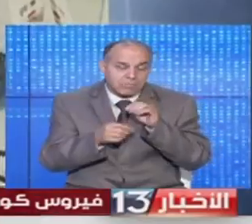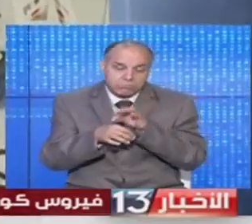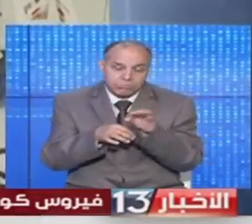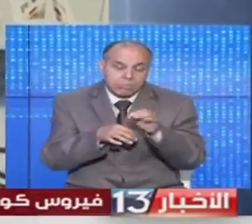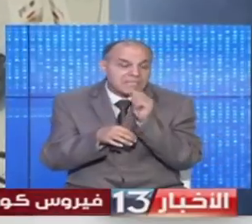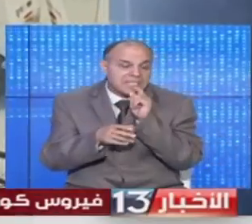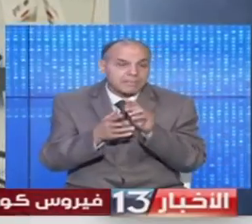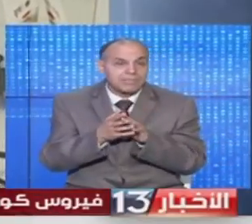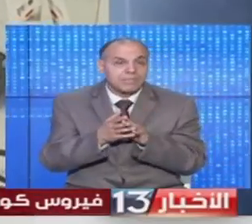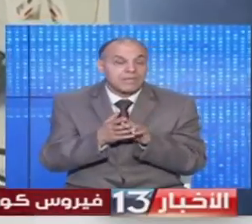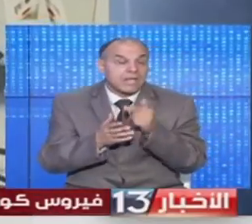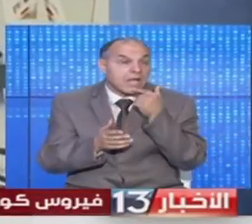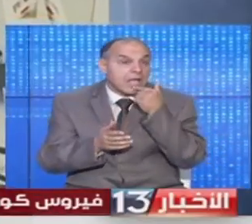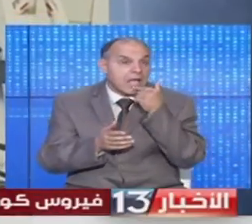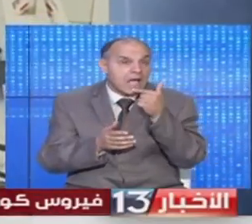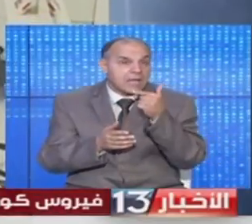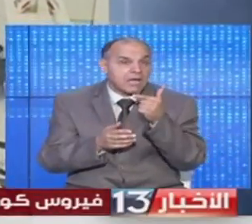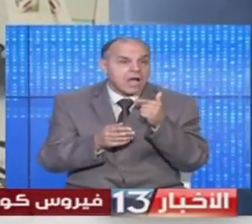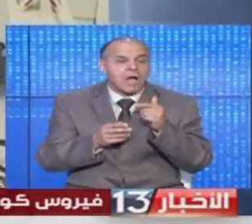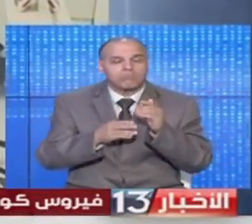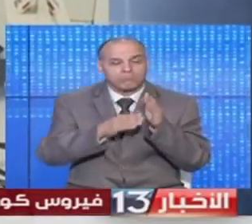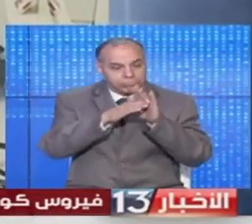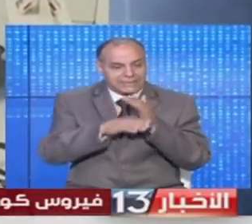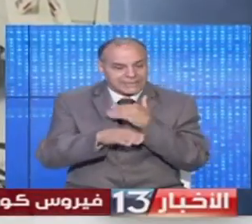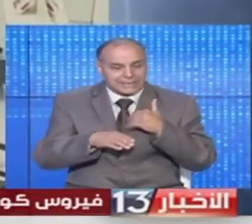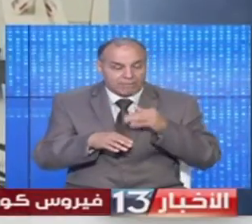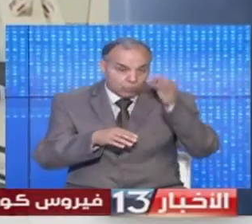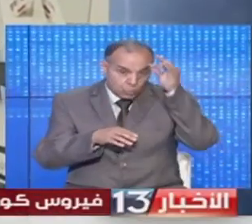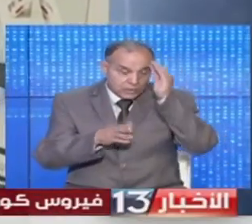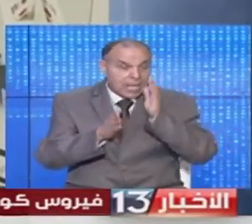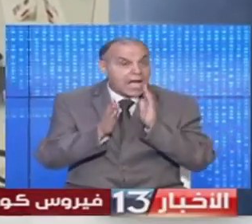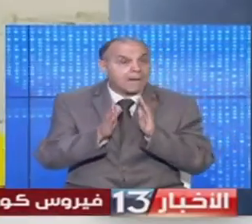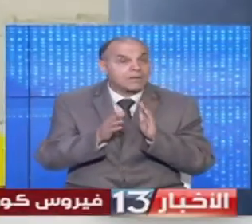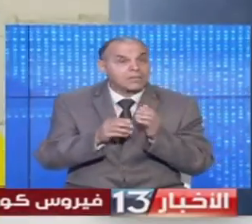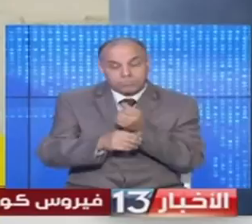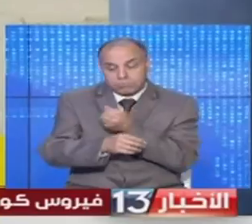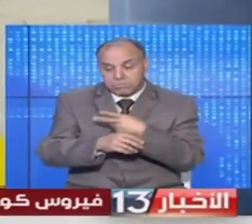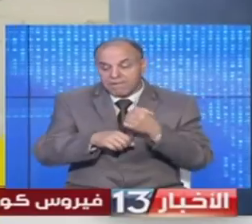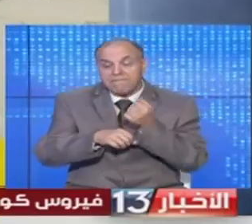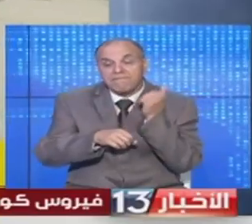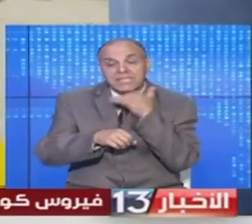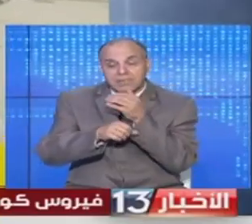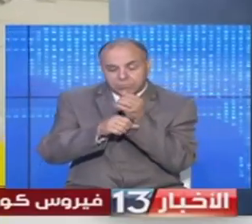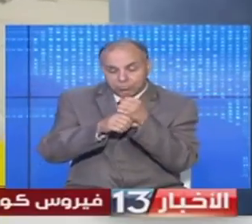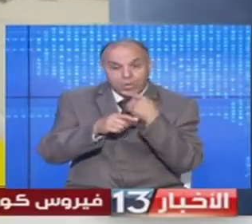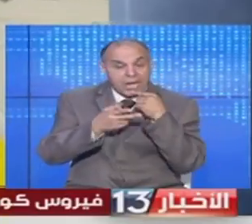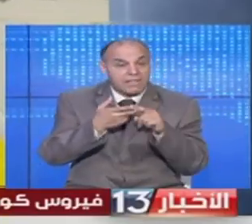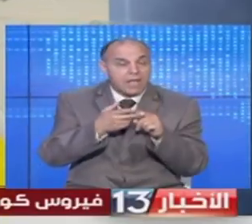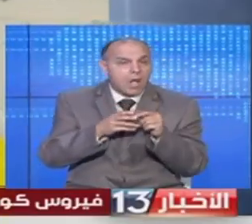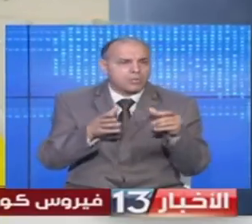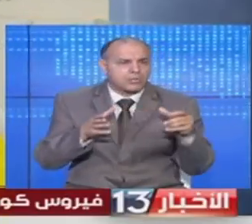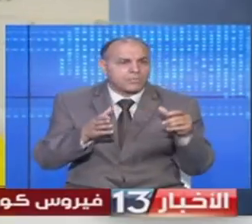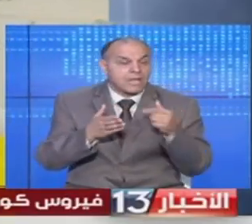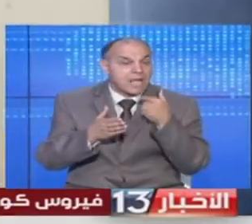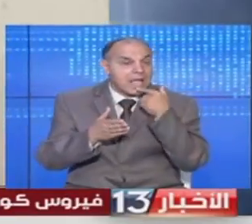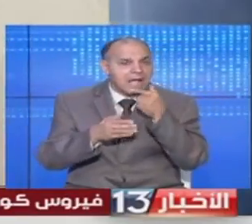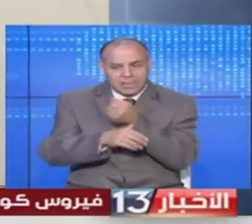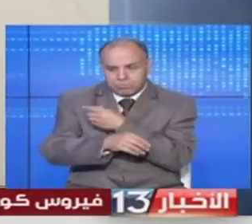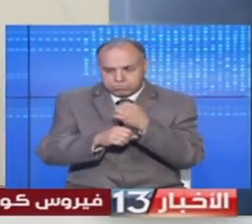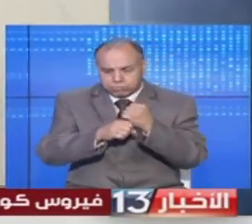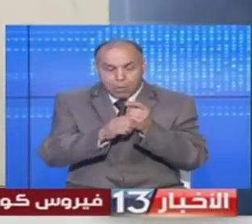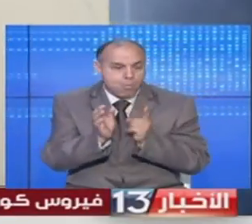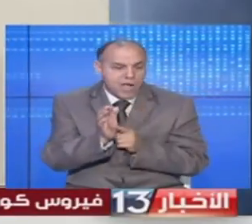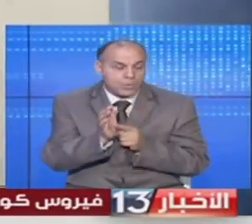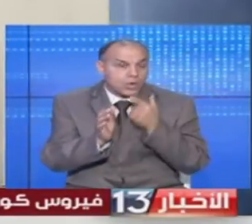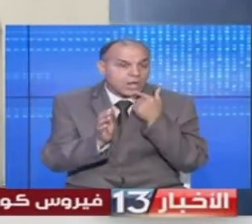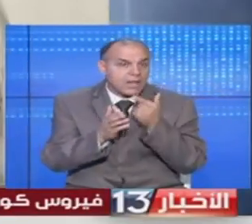كما شملت حين ان تكون الصحي في تونس اعتماد التحاليل السريعه بدرجه اوسع بعد ان كانت التحاليل المؤكده